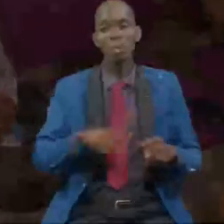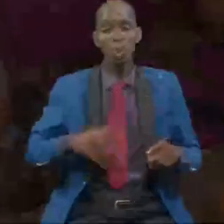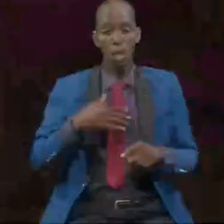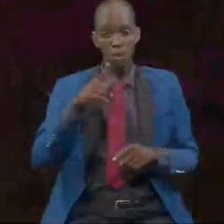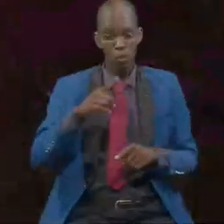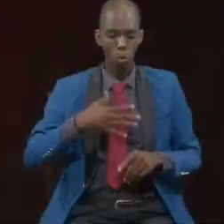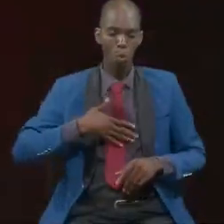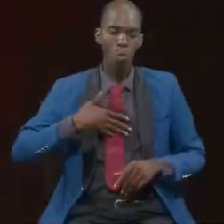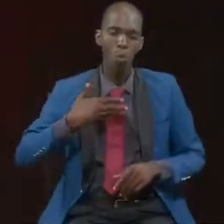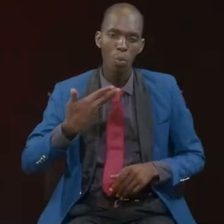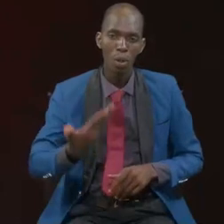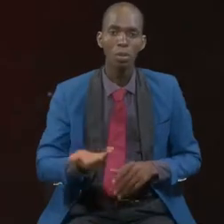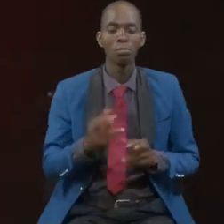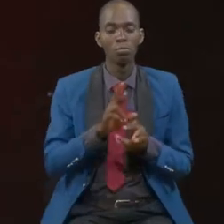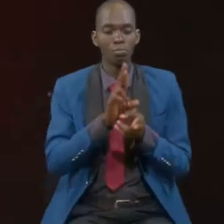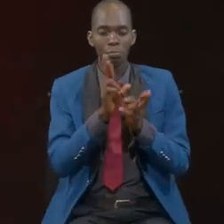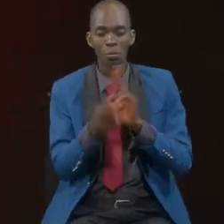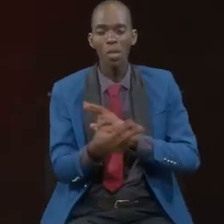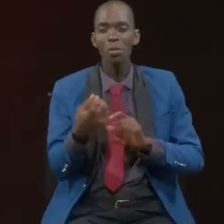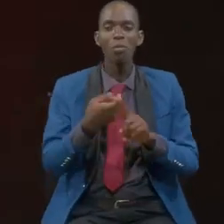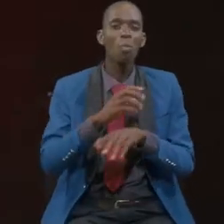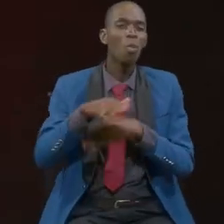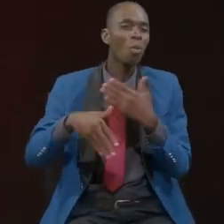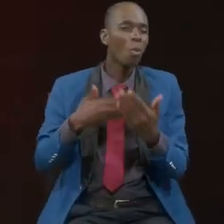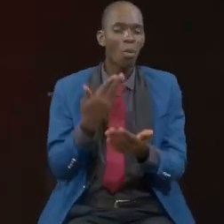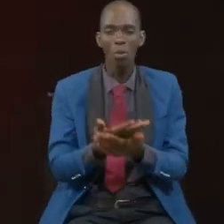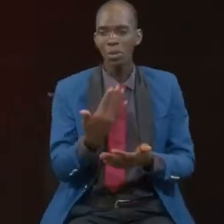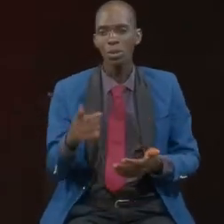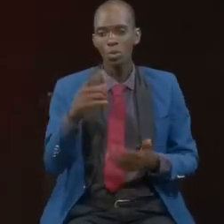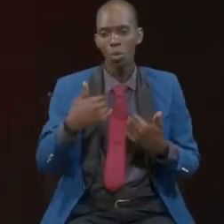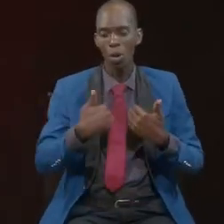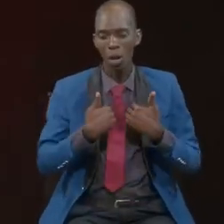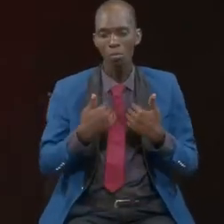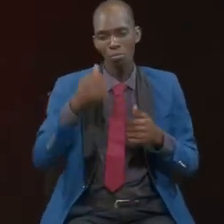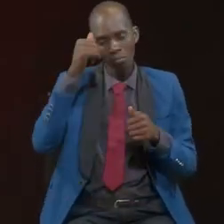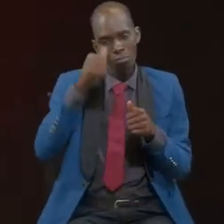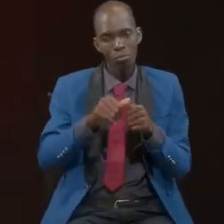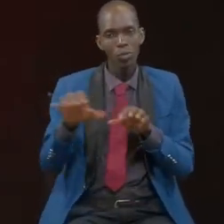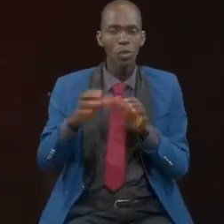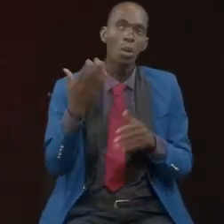et délibérément, intentionnellement, tu te repens de tout péché